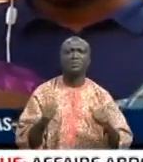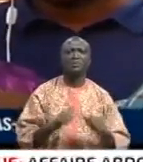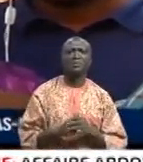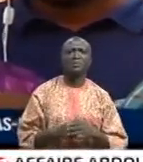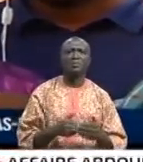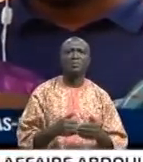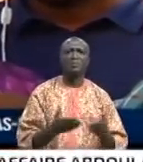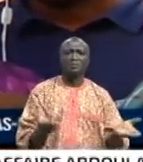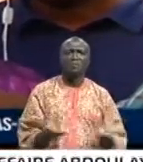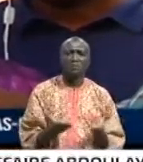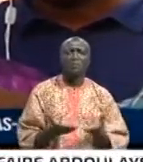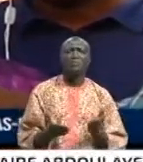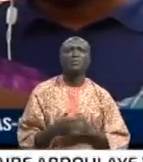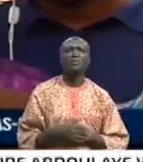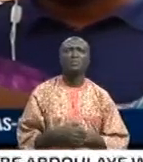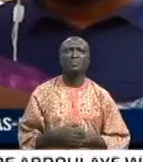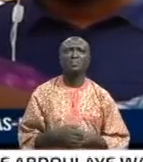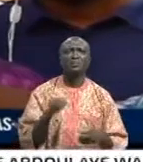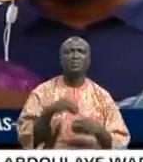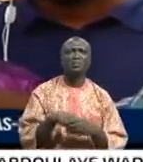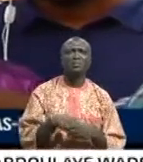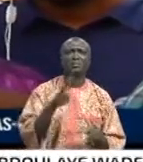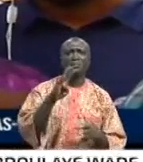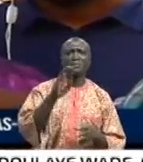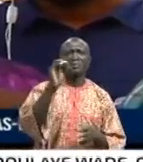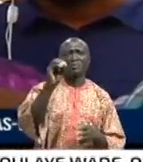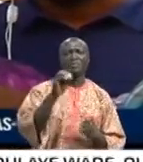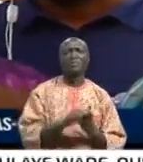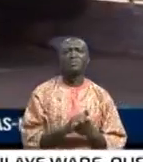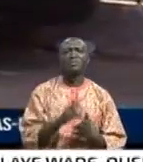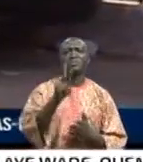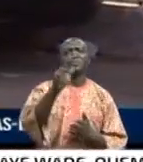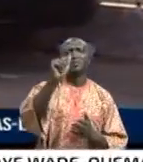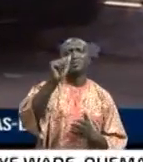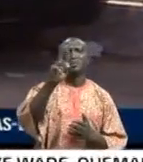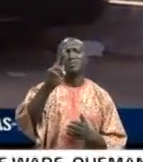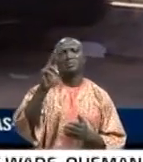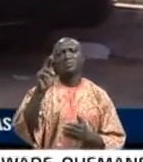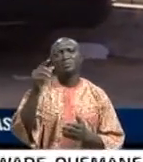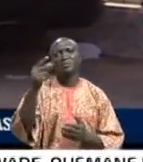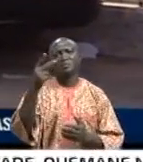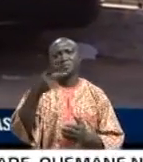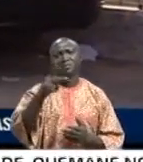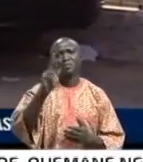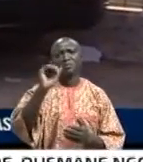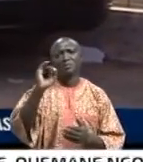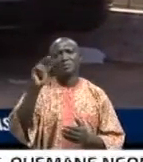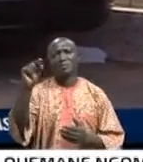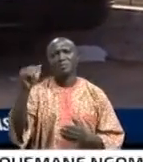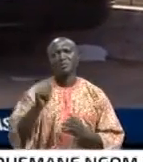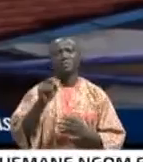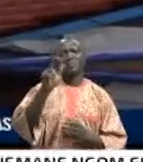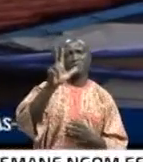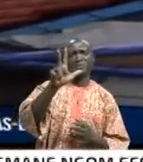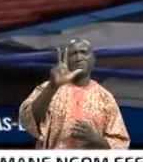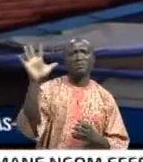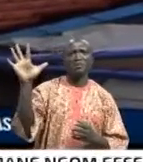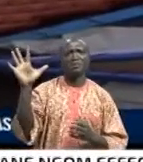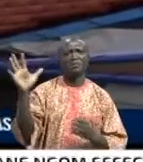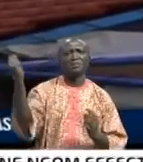leur pays bon dans les 40 parkings je peux dire que chaque parking emploi au minimum 35 à 50